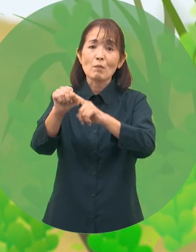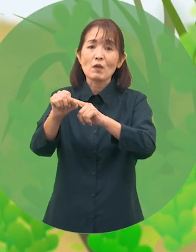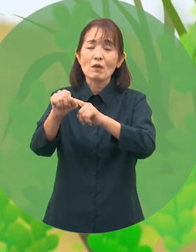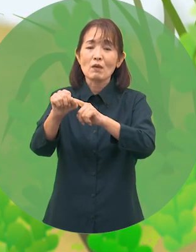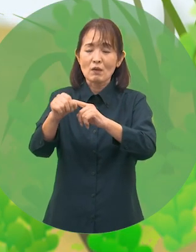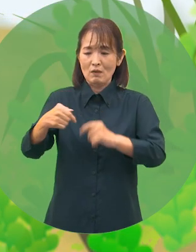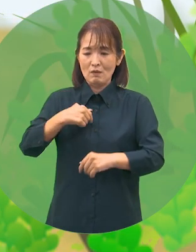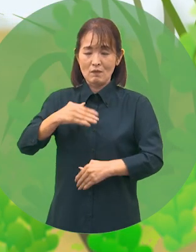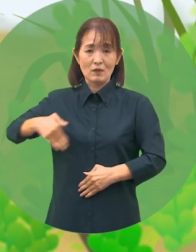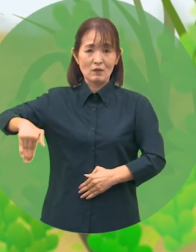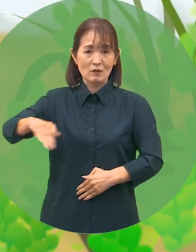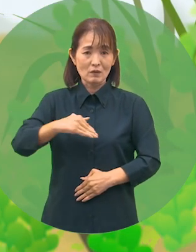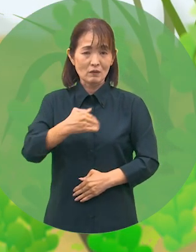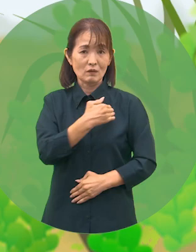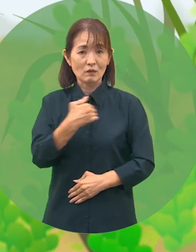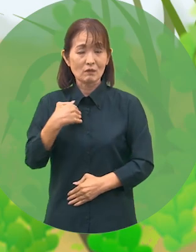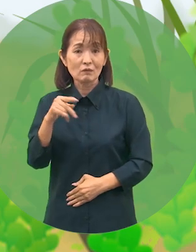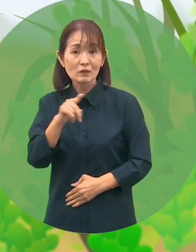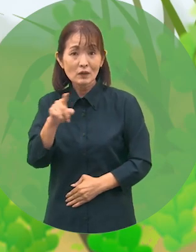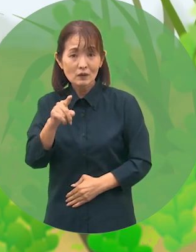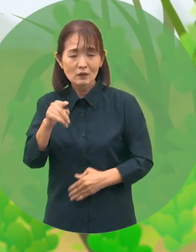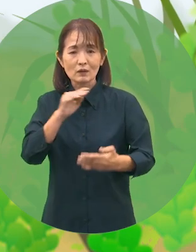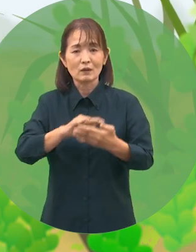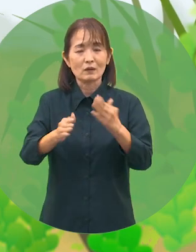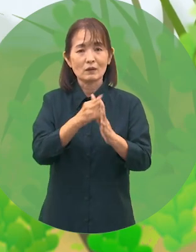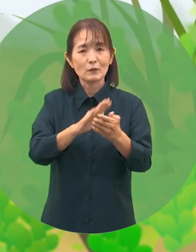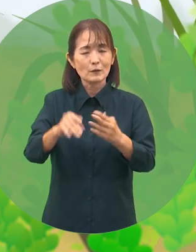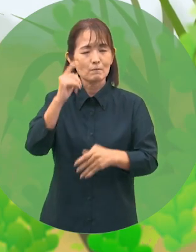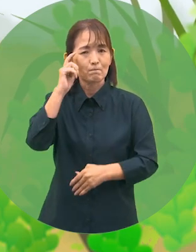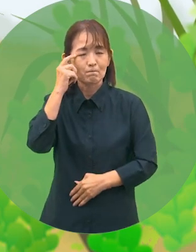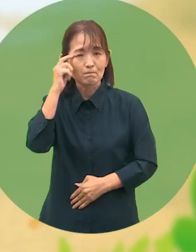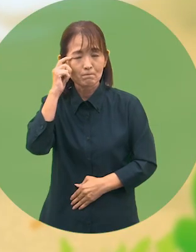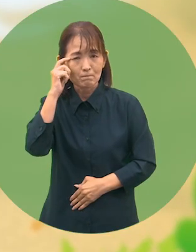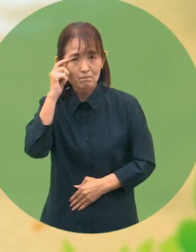たちに何ができるのかを今一度考えてみませんか。